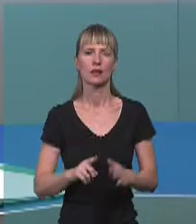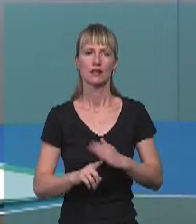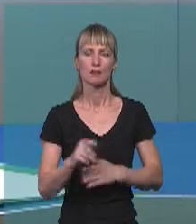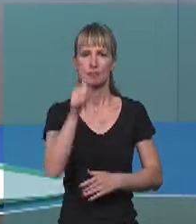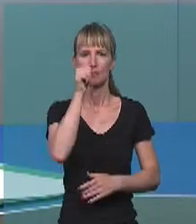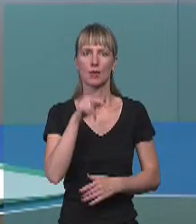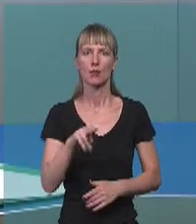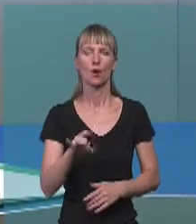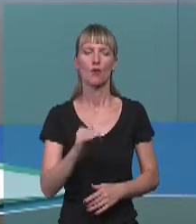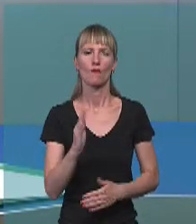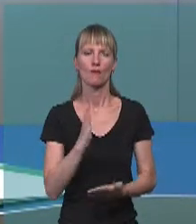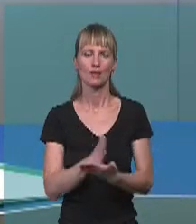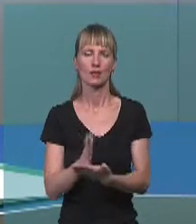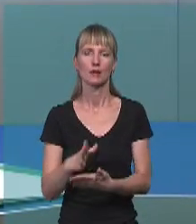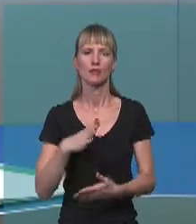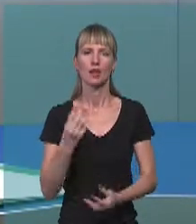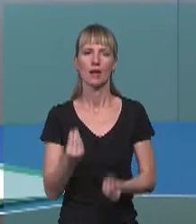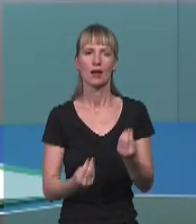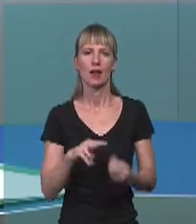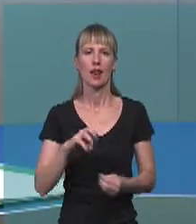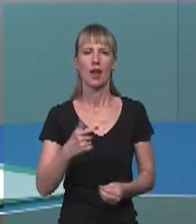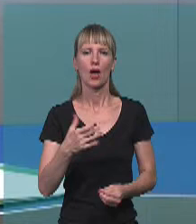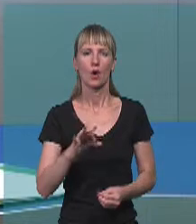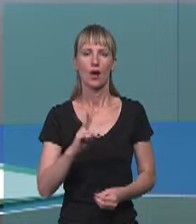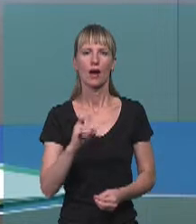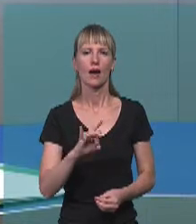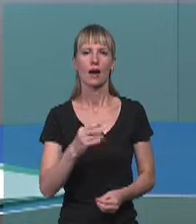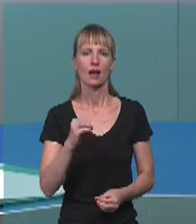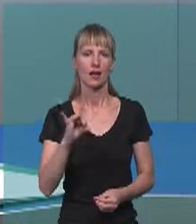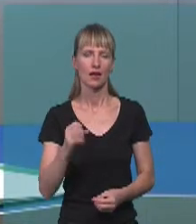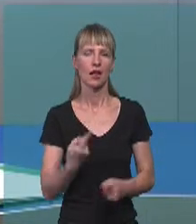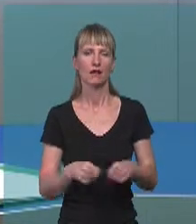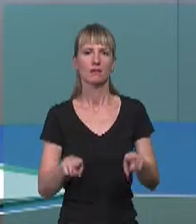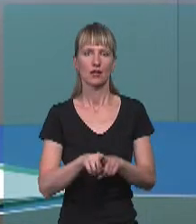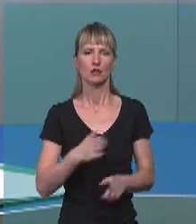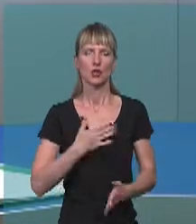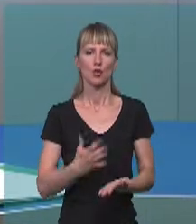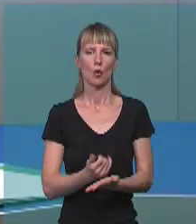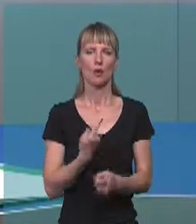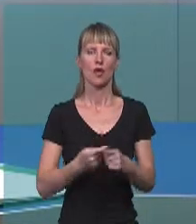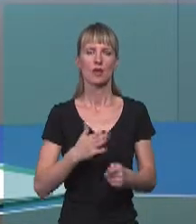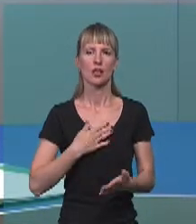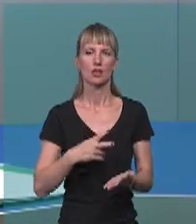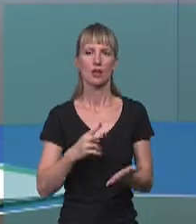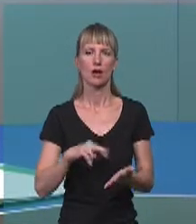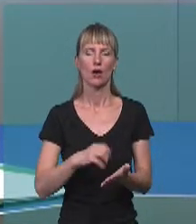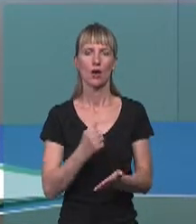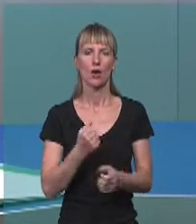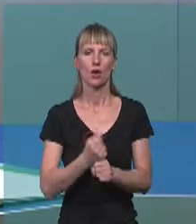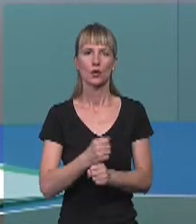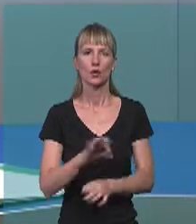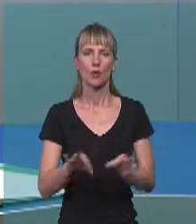місячника профорієнтації була профорієнтаційна гра «Лего кар'єра». Це теж наш здобуток, це наша розробка, вона